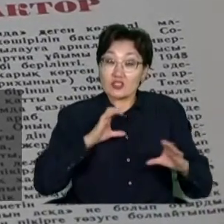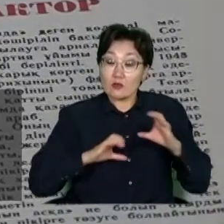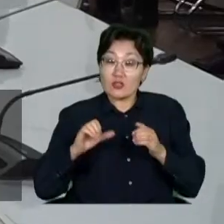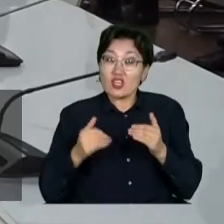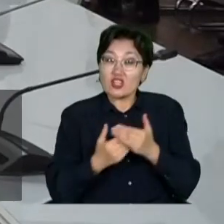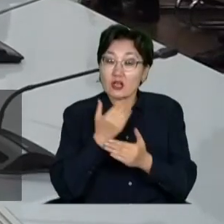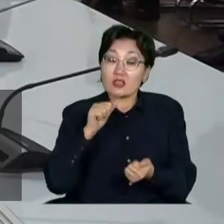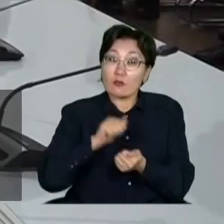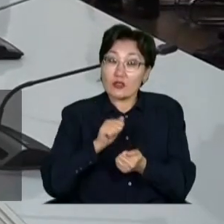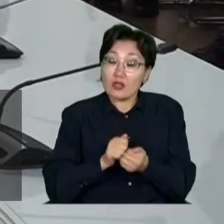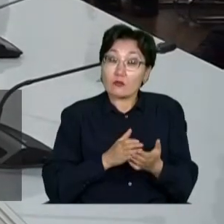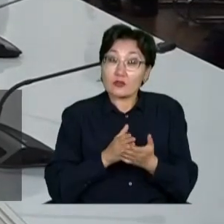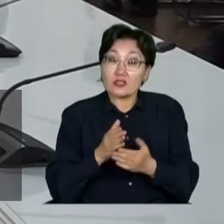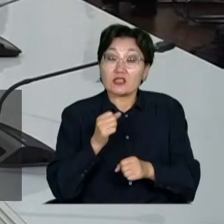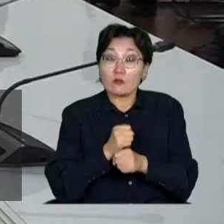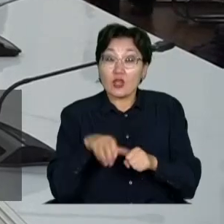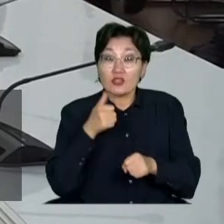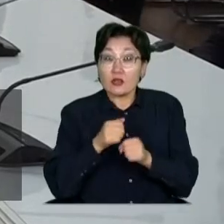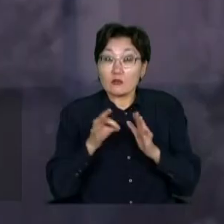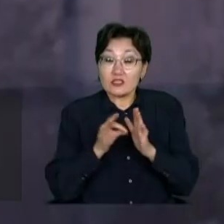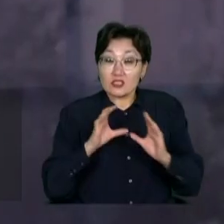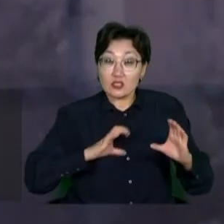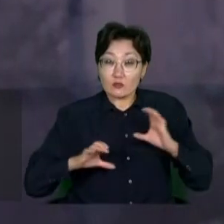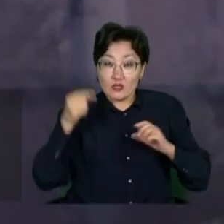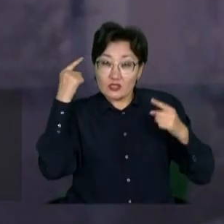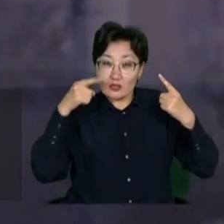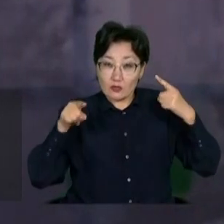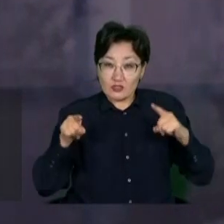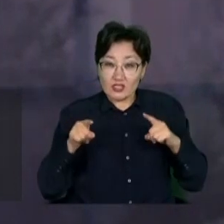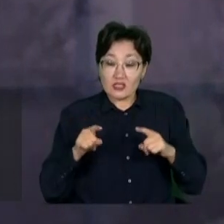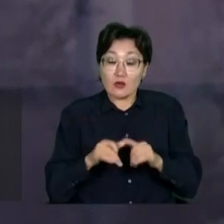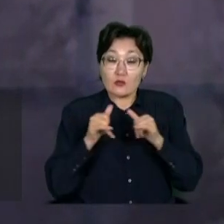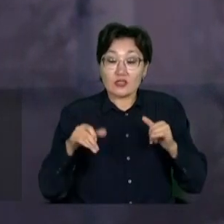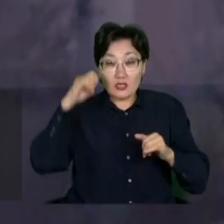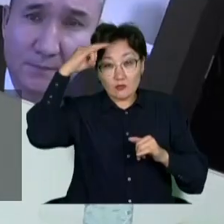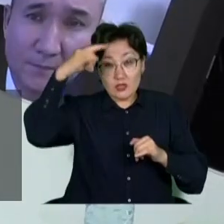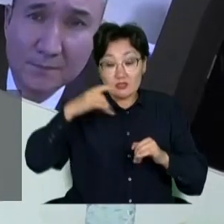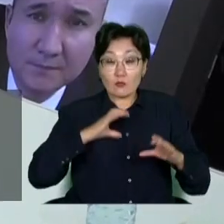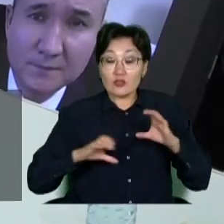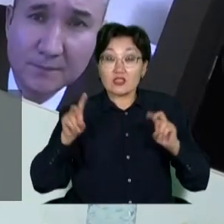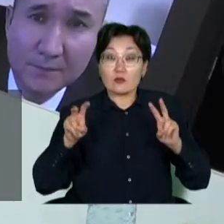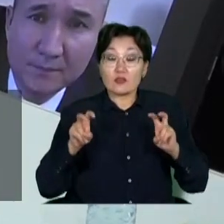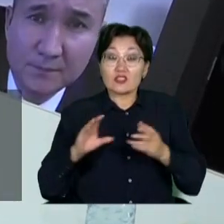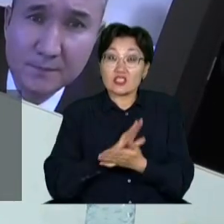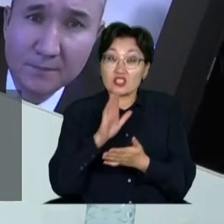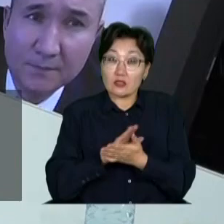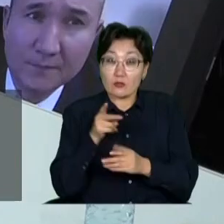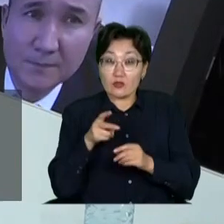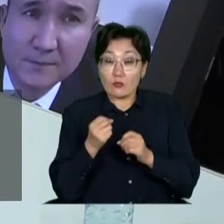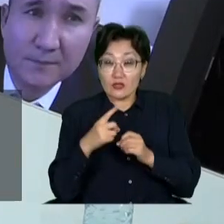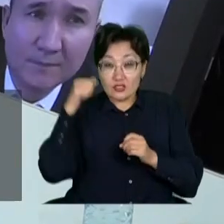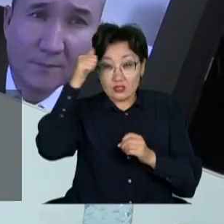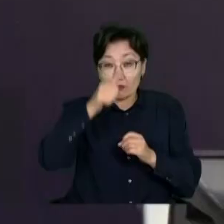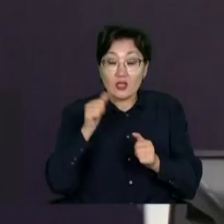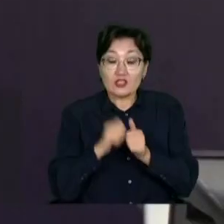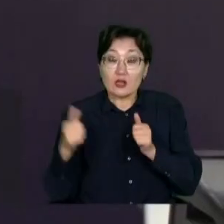жариялауға бағытталған. Сондай ақ басты мақсат студенттердің шығармашылық қырын арттыру. Қазақ университеті деп аталған газет 2011 жылдан бастап